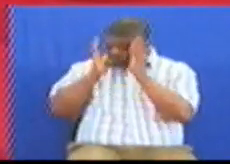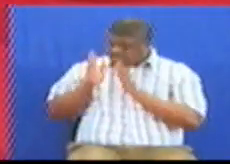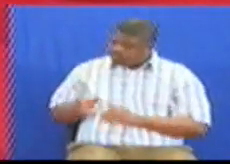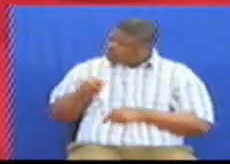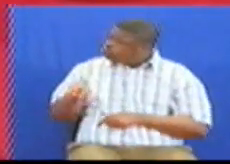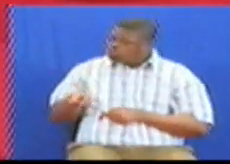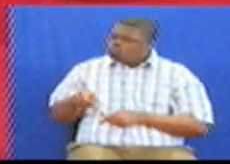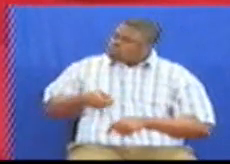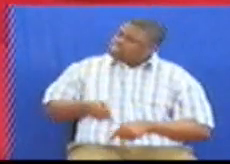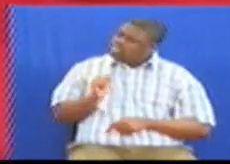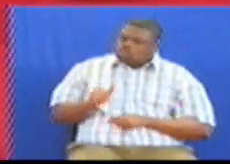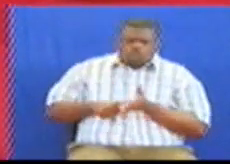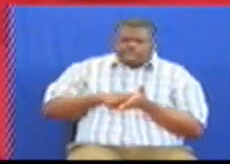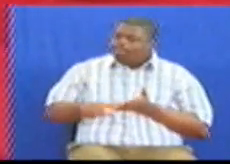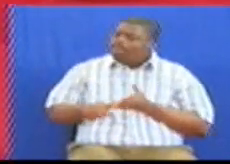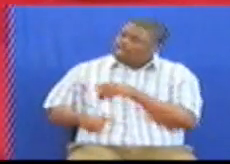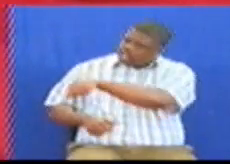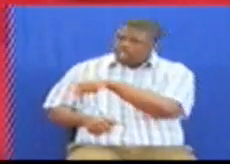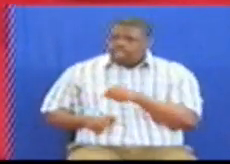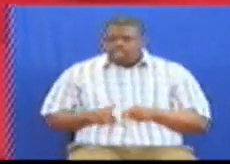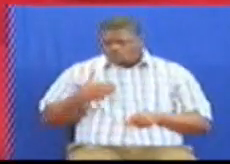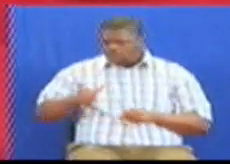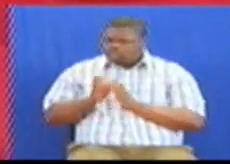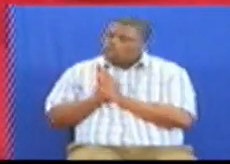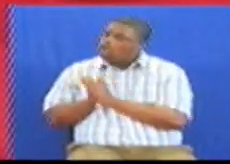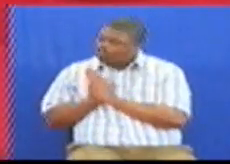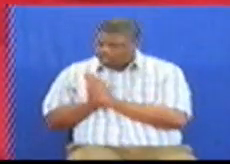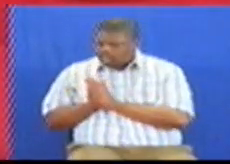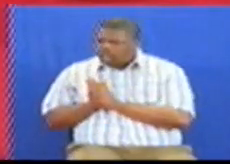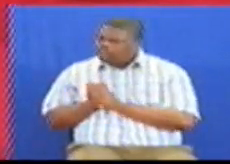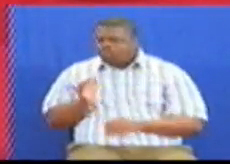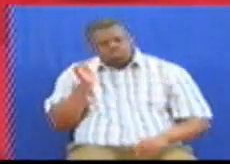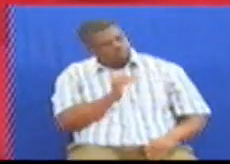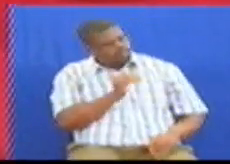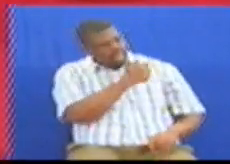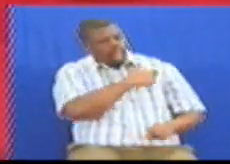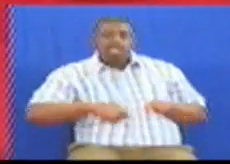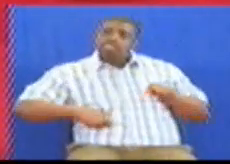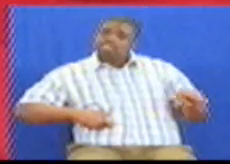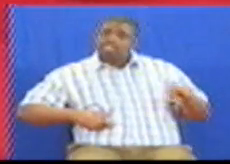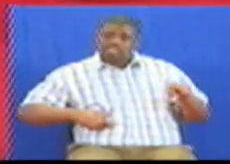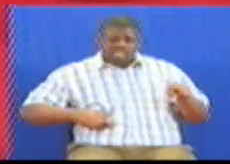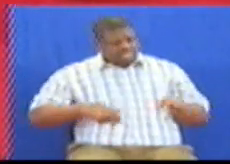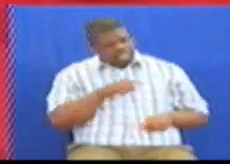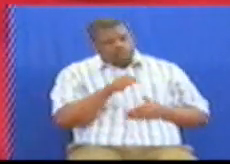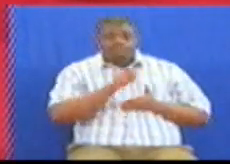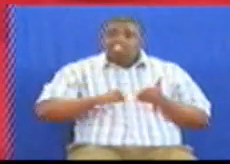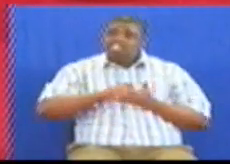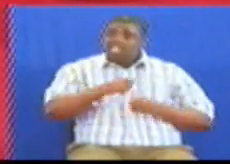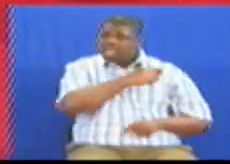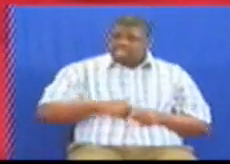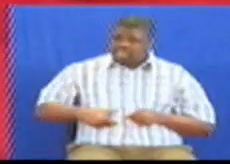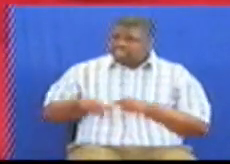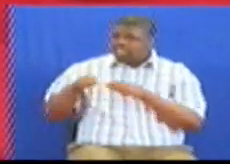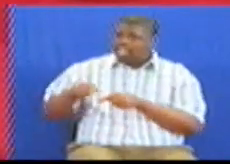unajilipa. Nimuombe Mheshimiwa Waziri apeleke salamu zetu kwa Mheshimiwa Rais, kwa sababu hii ofisi ni ofisi ya Mheshimiwa Rais, kwamba yale